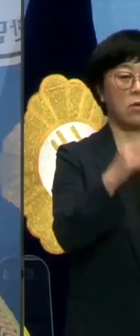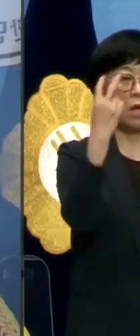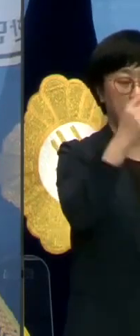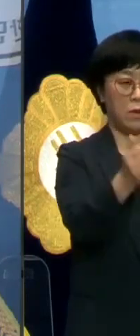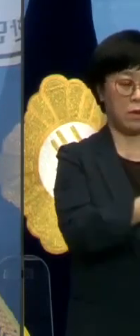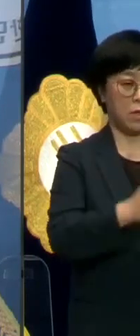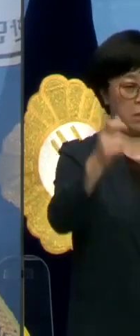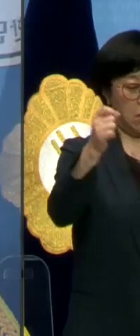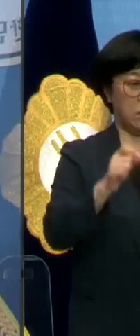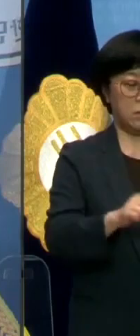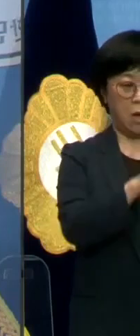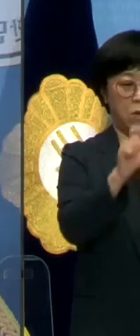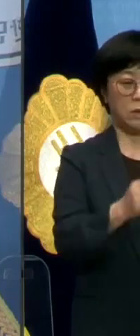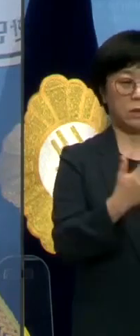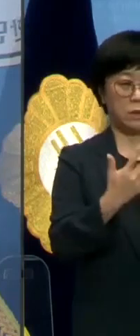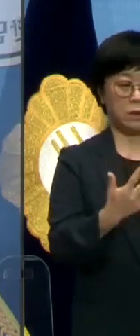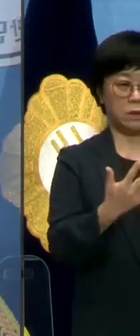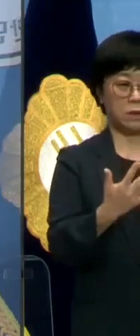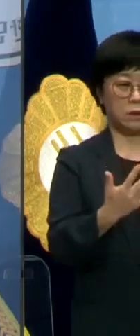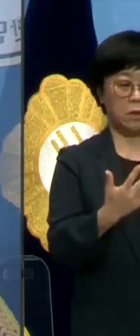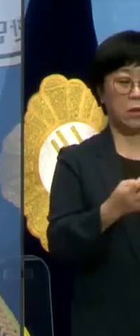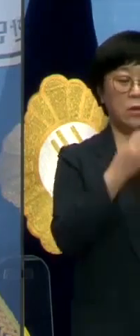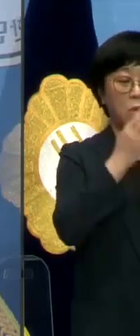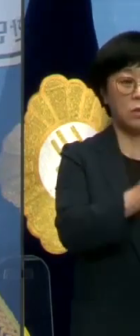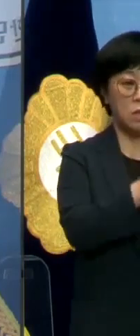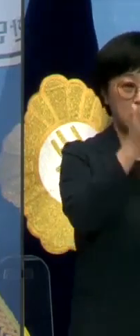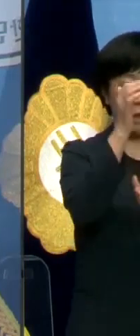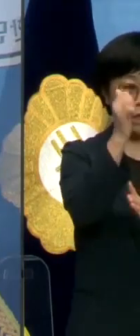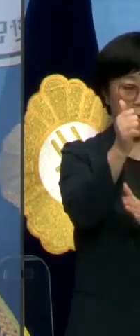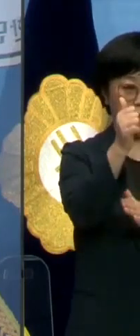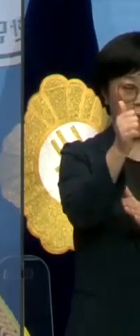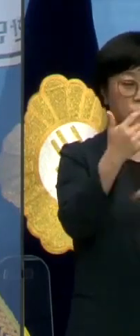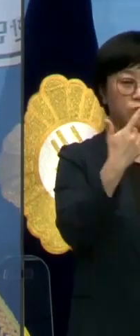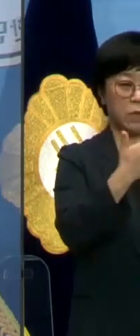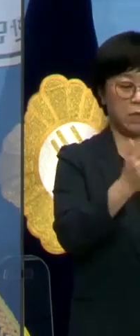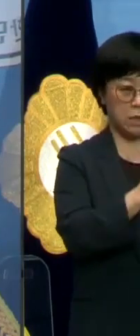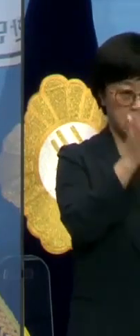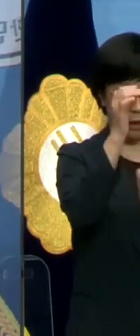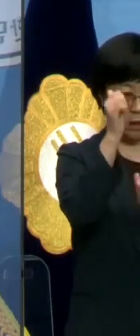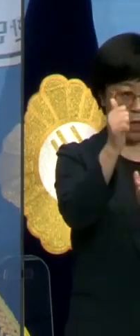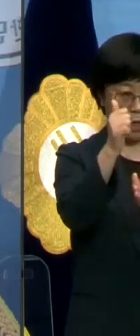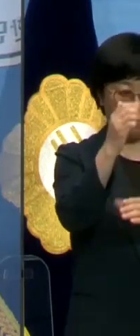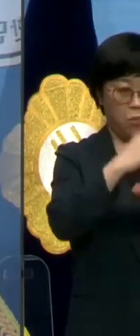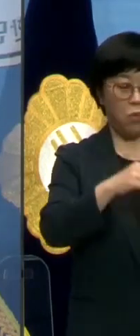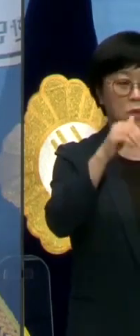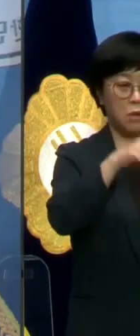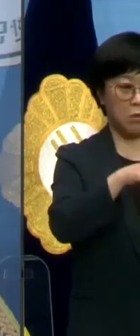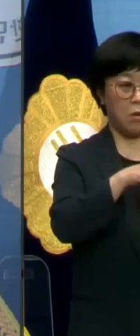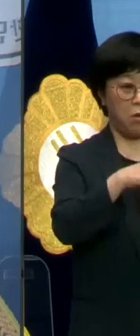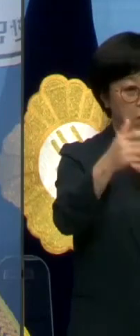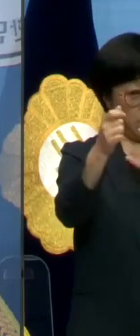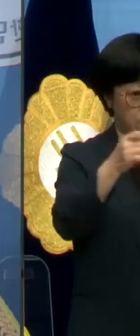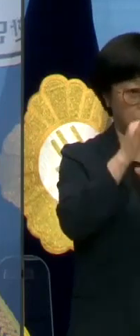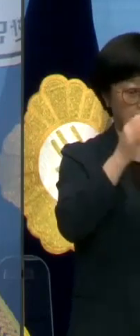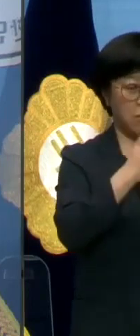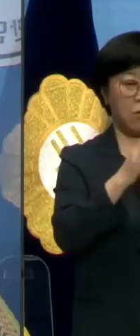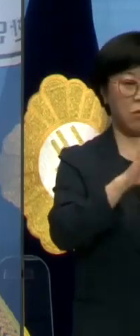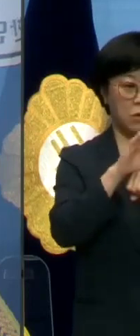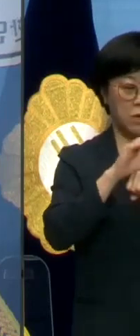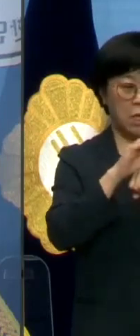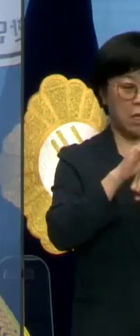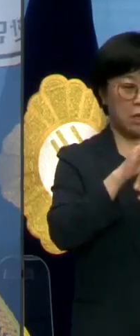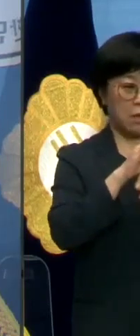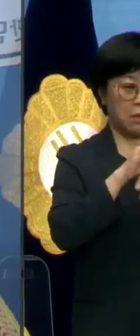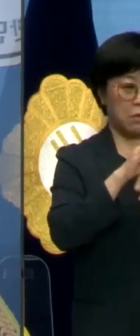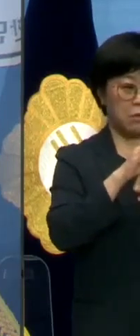중앙선거관리위원회는 다가오는 4월 7일 서울시장 및 부산시장 보궐선거를 앞두고 언론사의